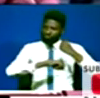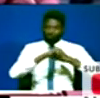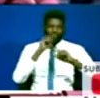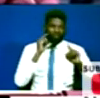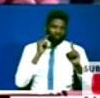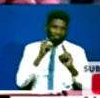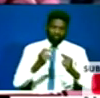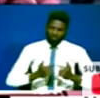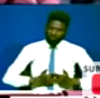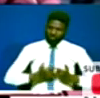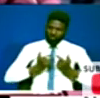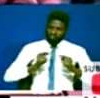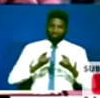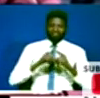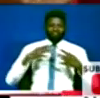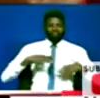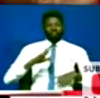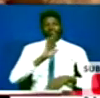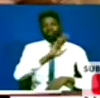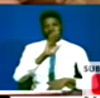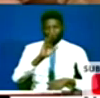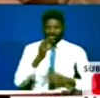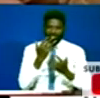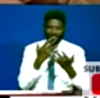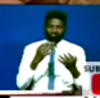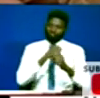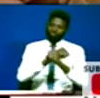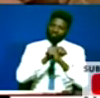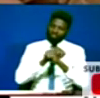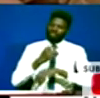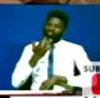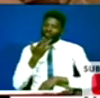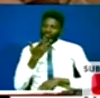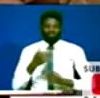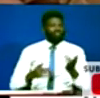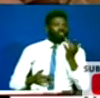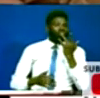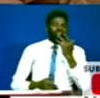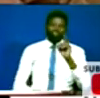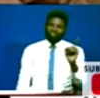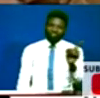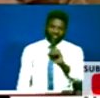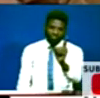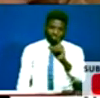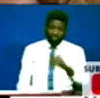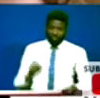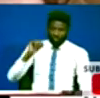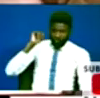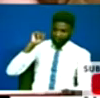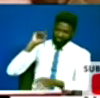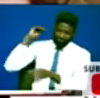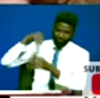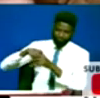mali ya mwananchi, kutopendelea upande wowote, kutojiingiza katika siasa na